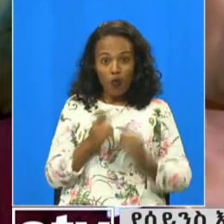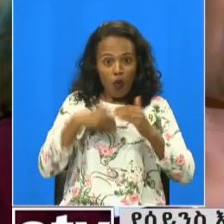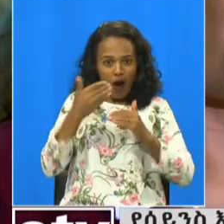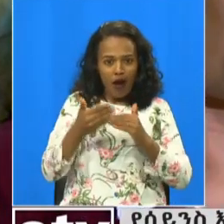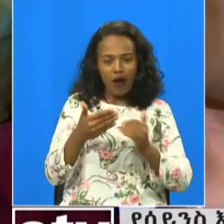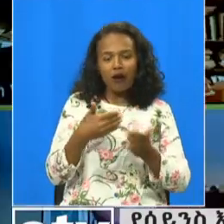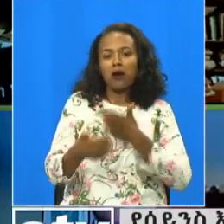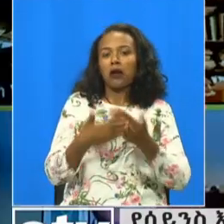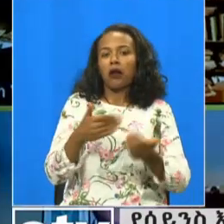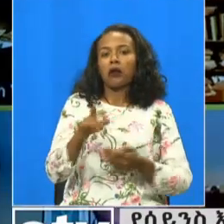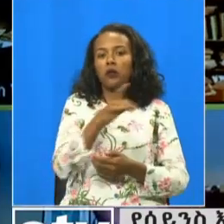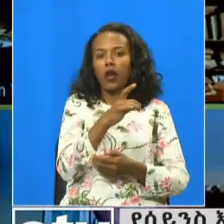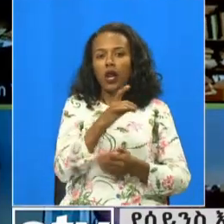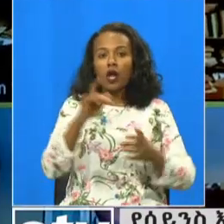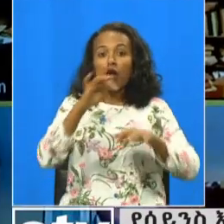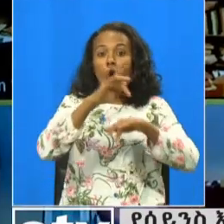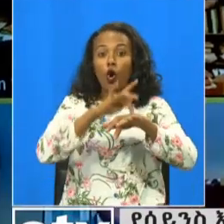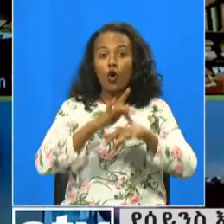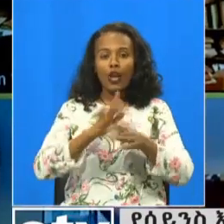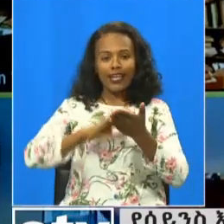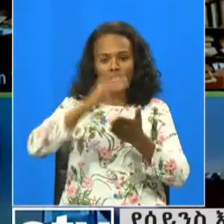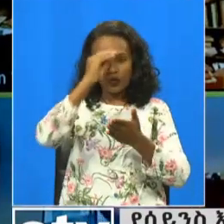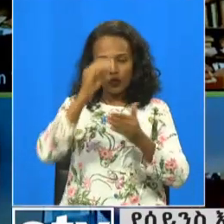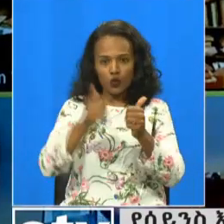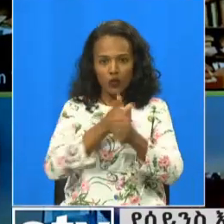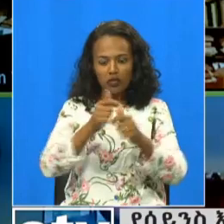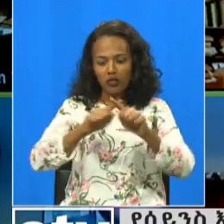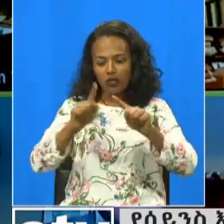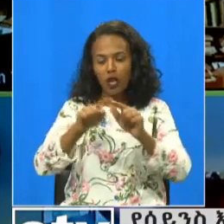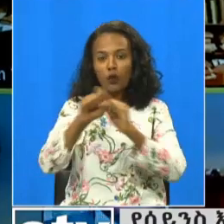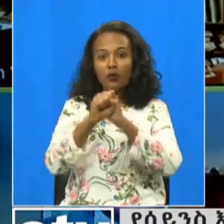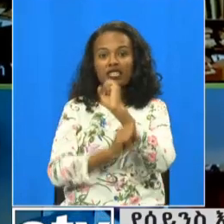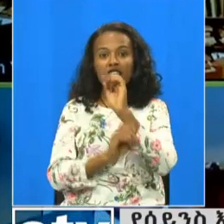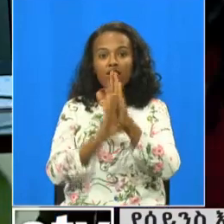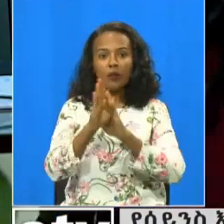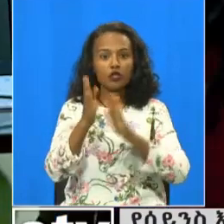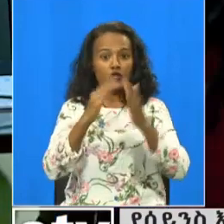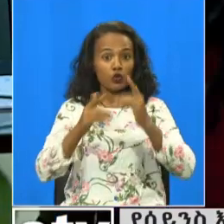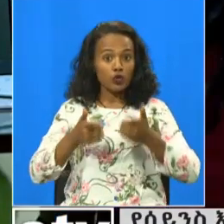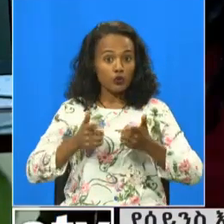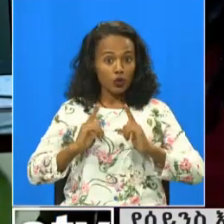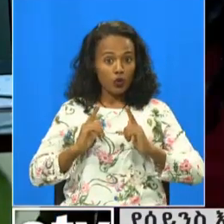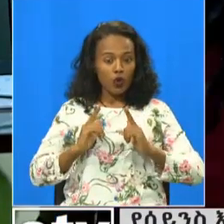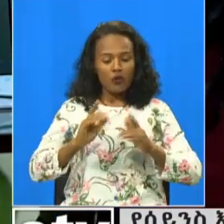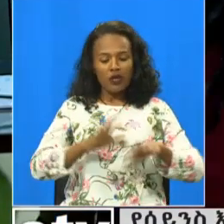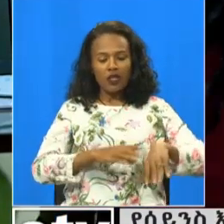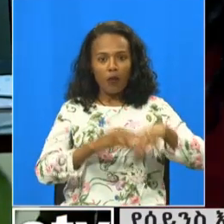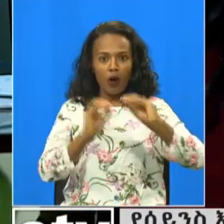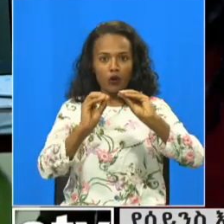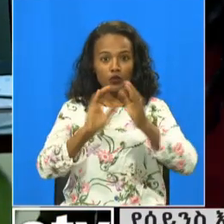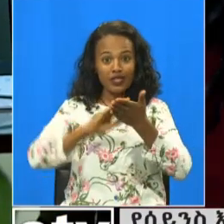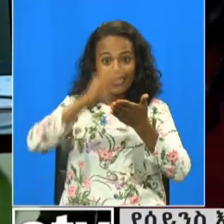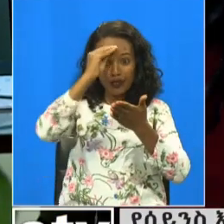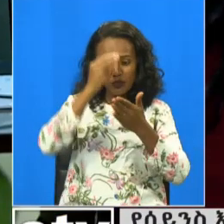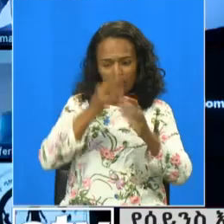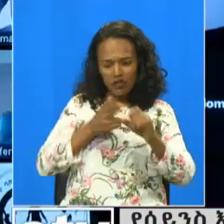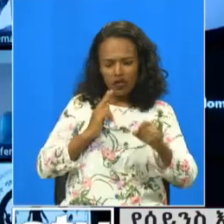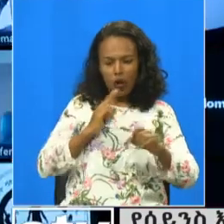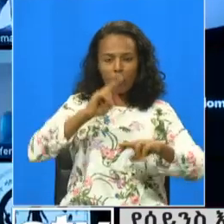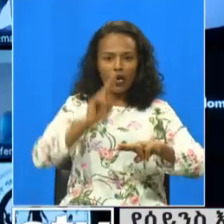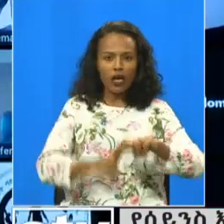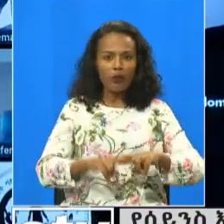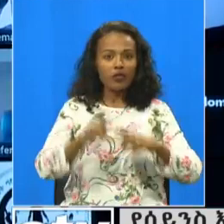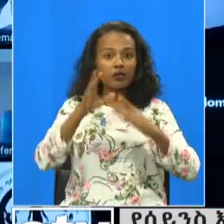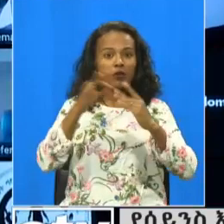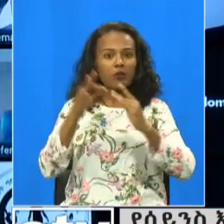ቀላል ይሆንላቸዋል። የኦንላይን ትምህርቱን ለመከታተል የተለያዩ የመሰረተ ልማት ችግሮች ቢኖርም እንኳን ተማሪዎች ከትምህርት ርቀው መቀመጥን